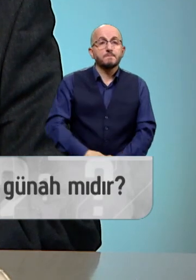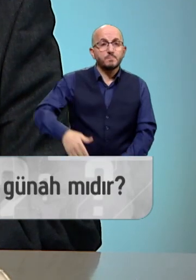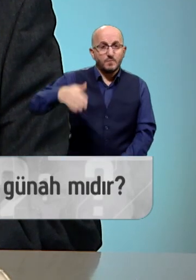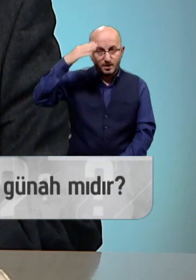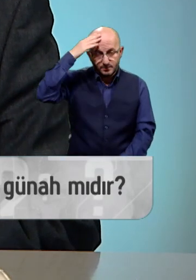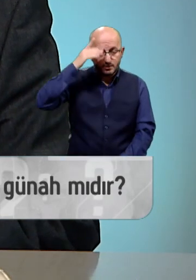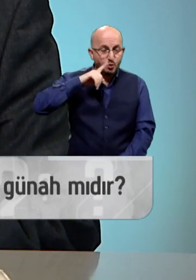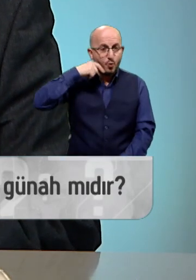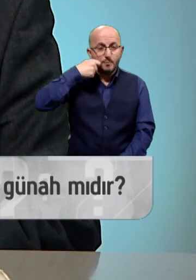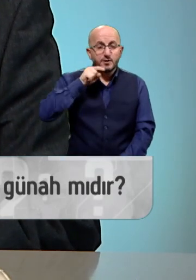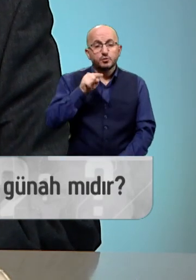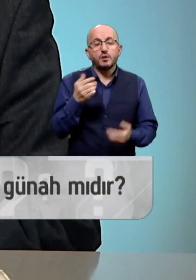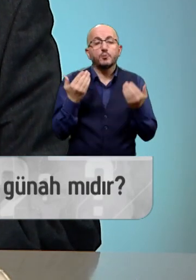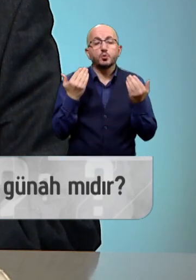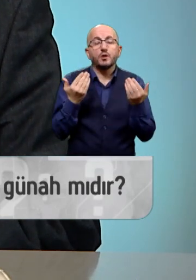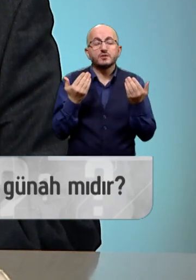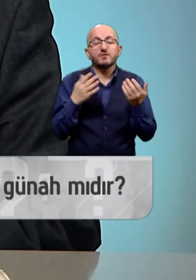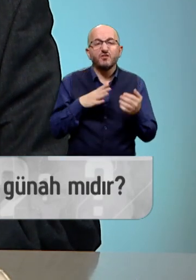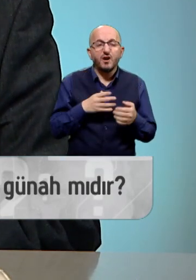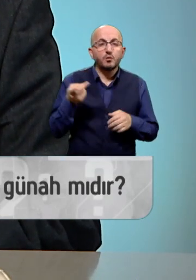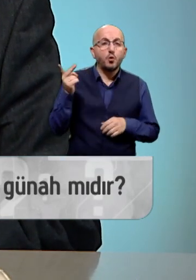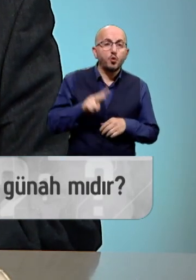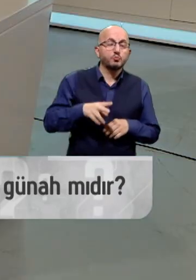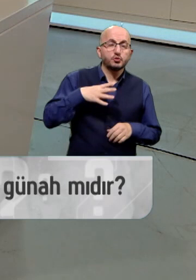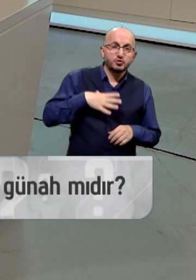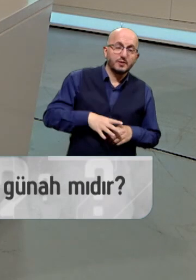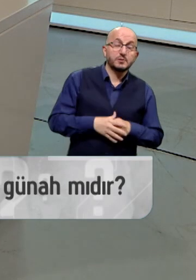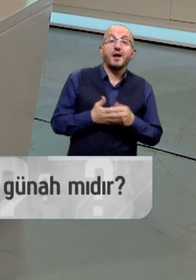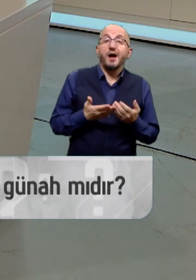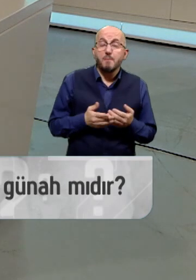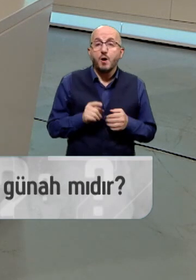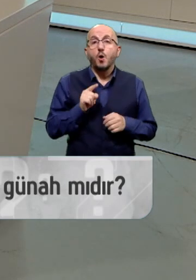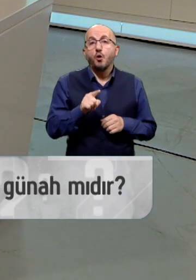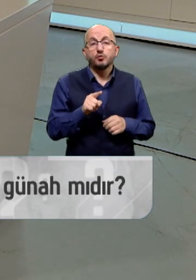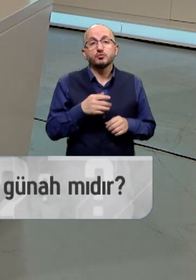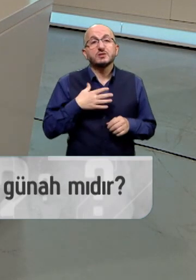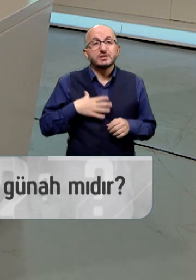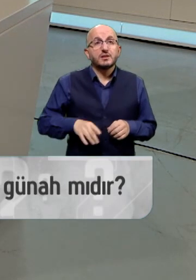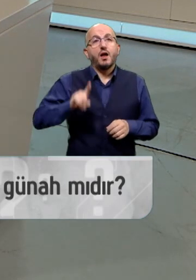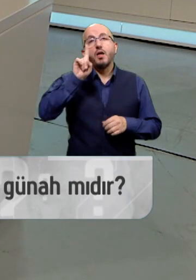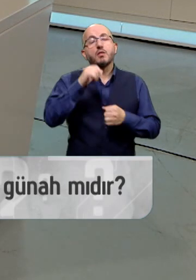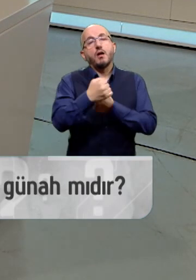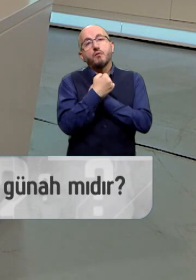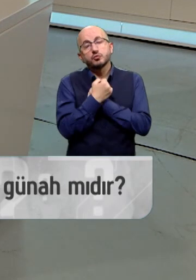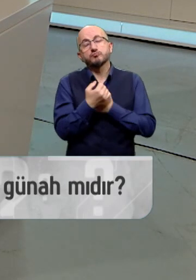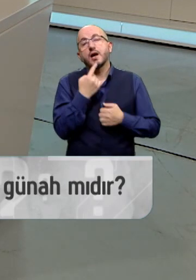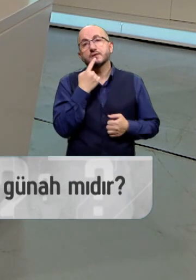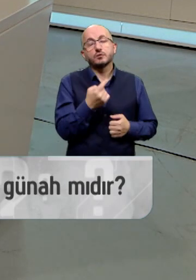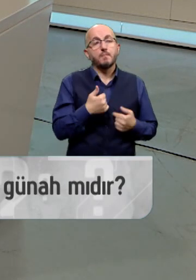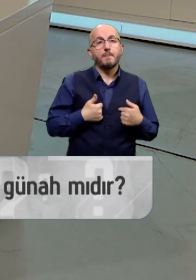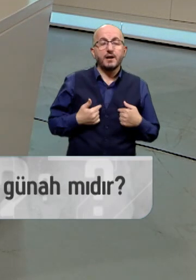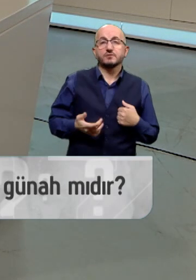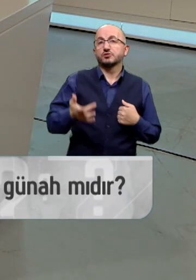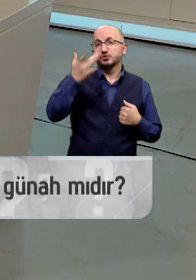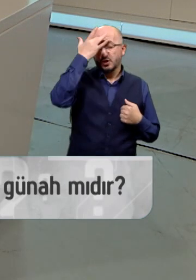Ömer'in şöyle bir duası var. Ölümü temenni etmiş. Ama onun temennisi Cenab-ı Hak'a kavuşmak. Diyor ki ben